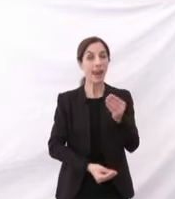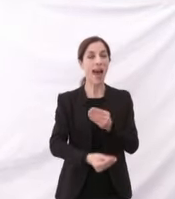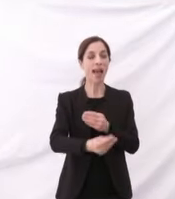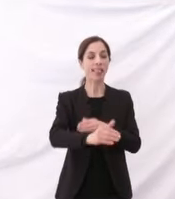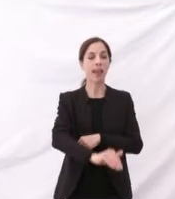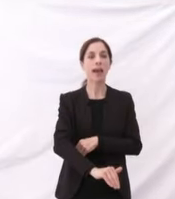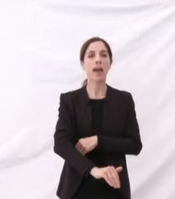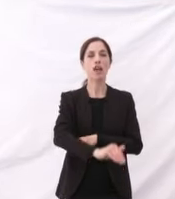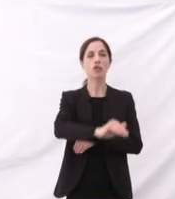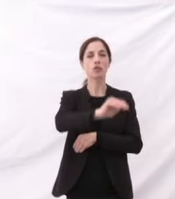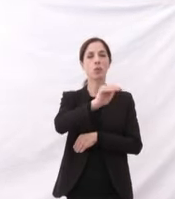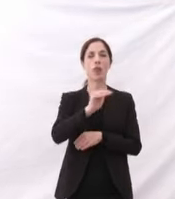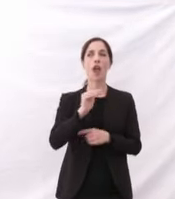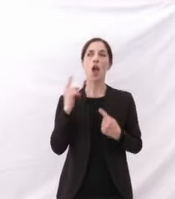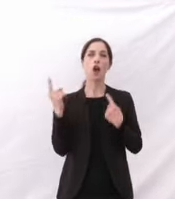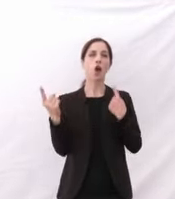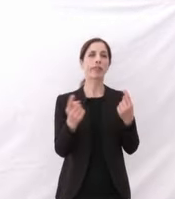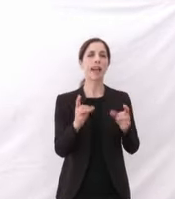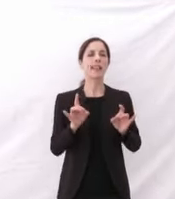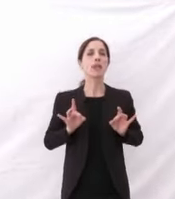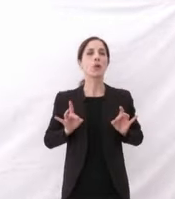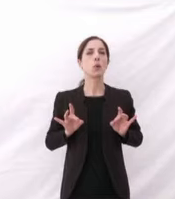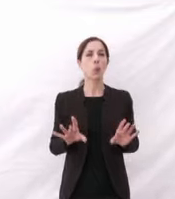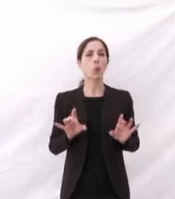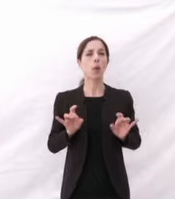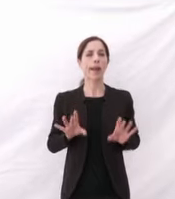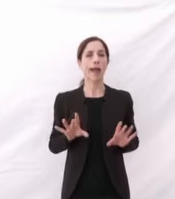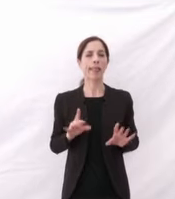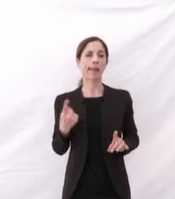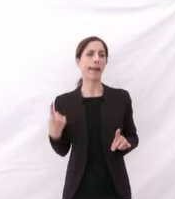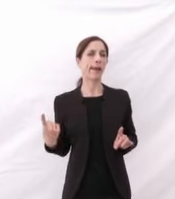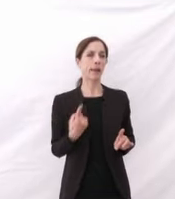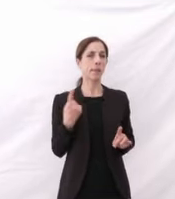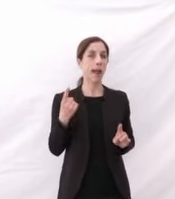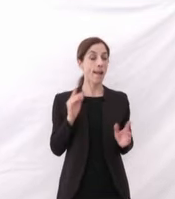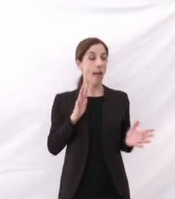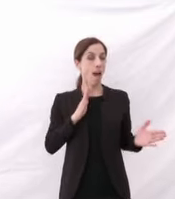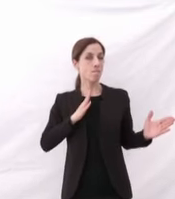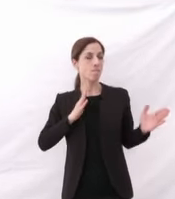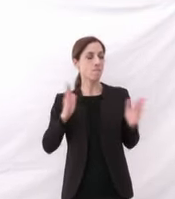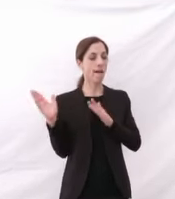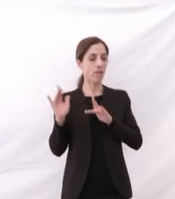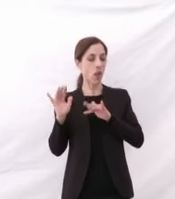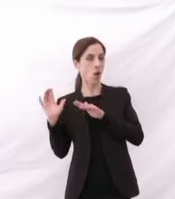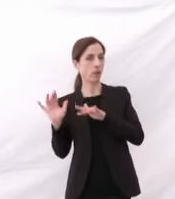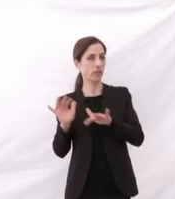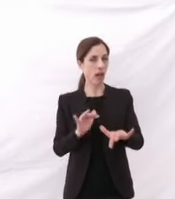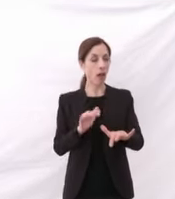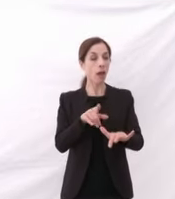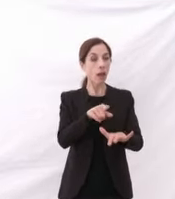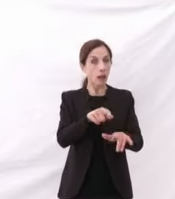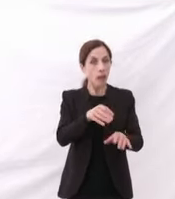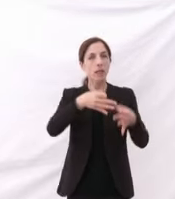contesti inquinati dalla criminalità mafiosa e avete deciso di